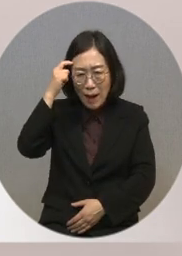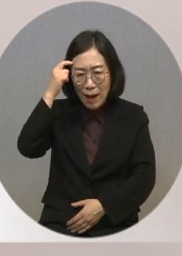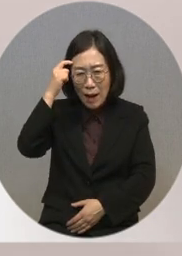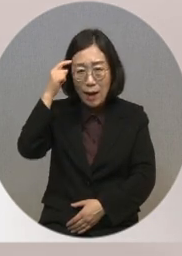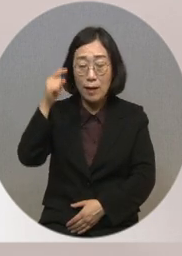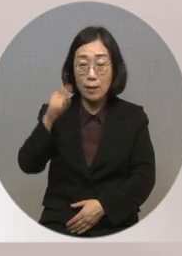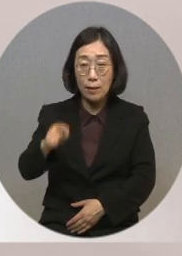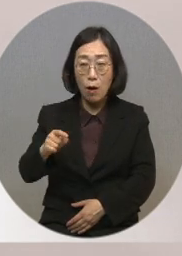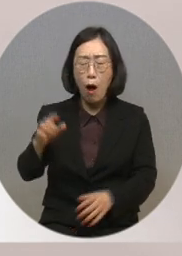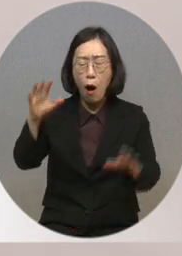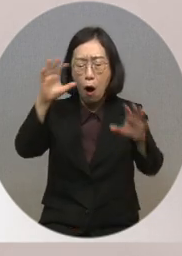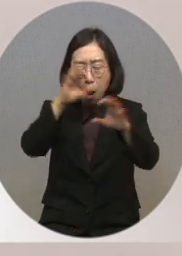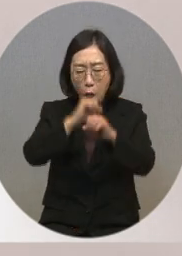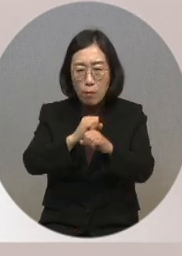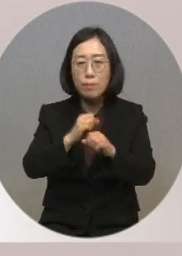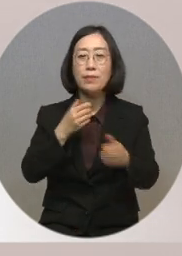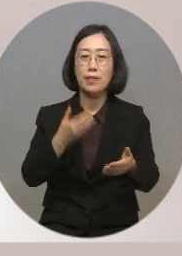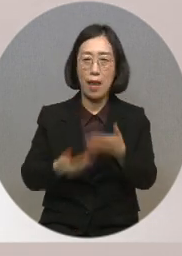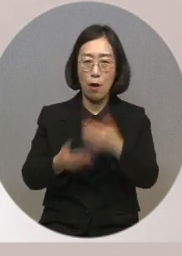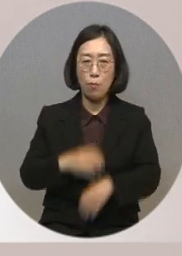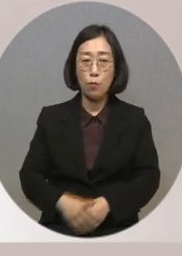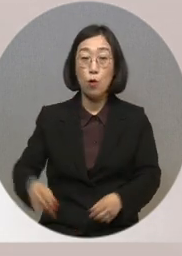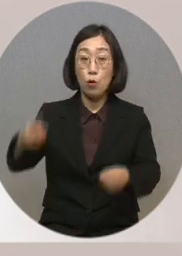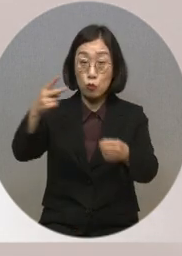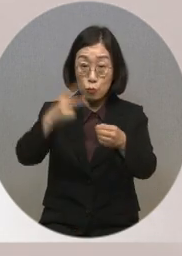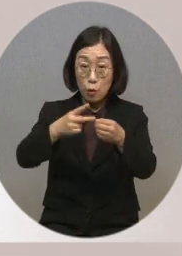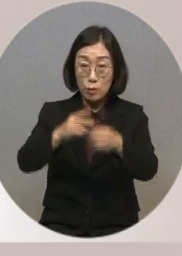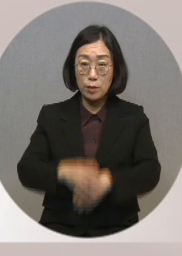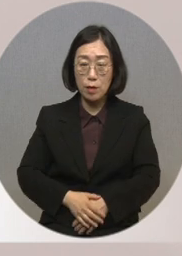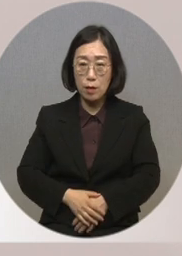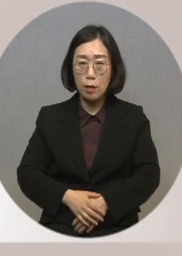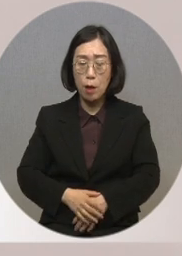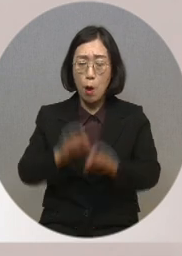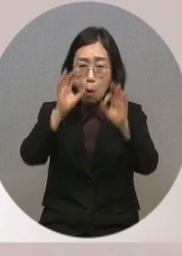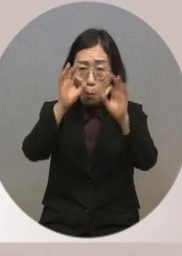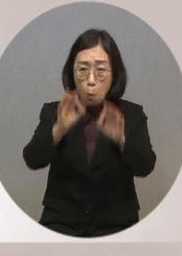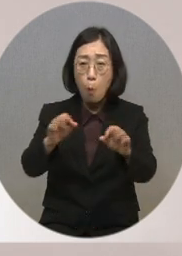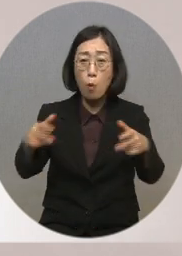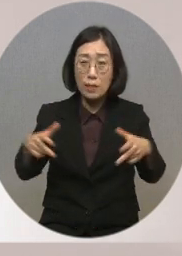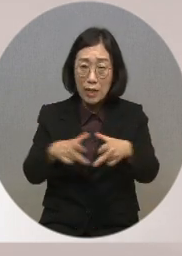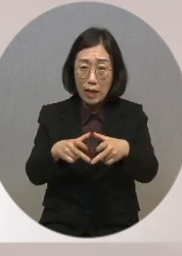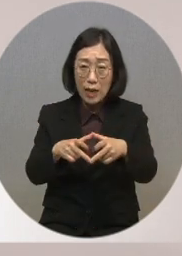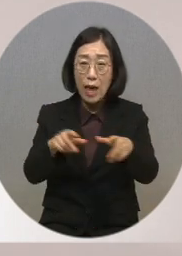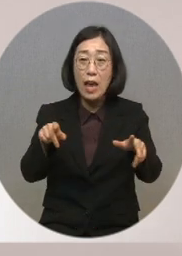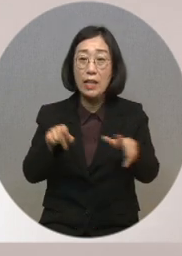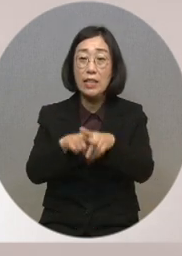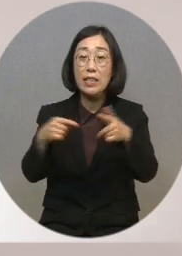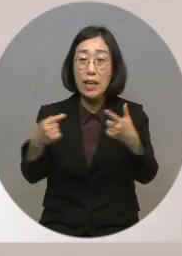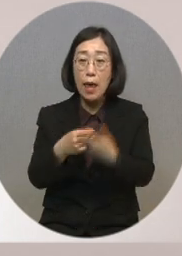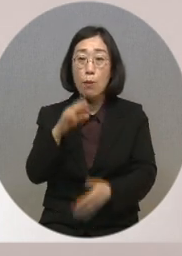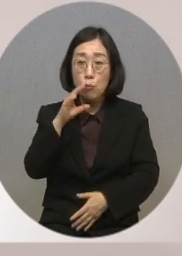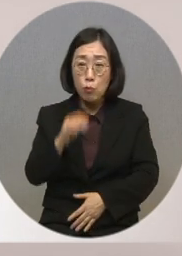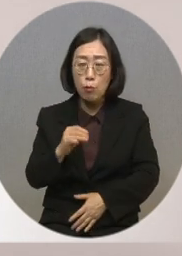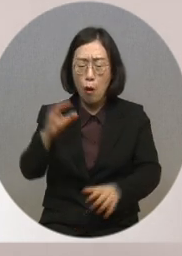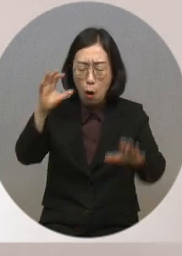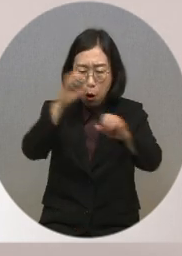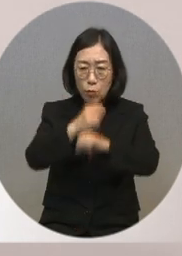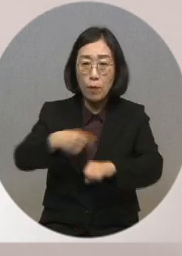한번 체험해보는 것이었고, 두 번째로는 시각장애를 이해하는 것도 있지만 이 어둠